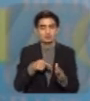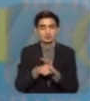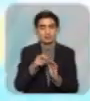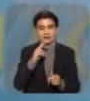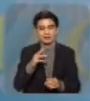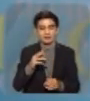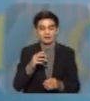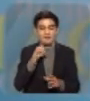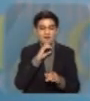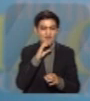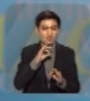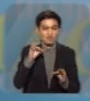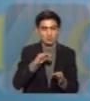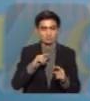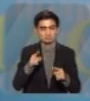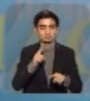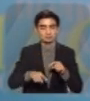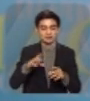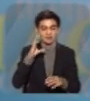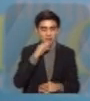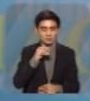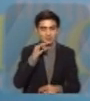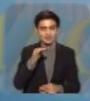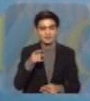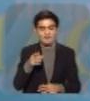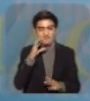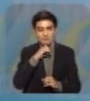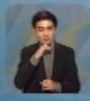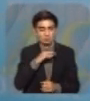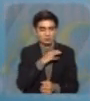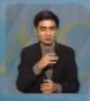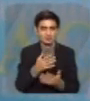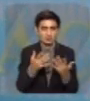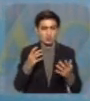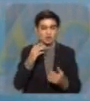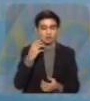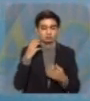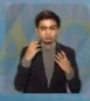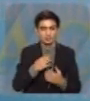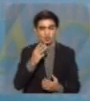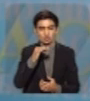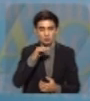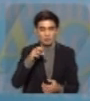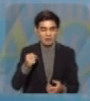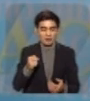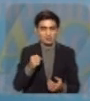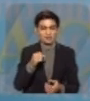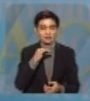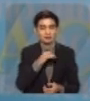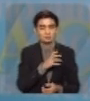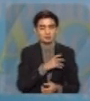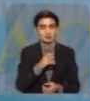квартирных краж. Совершена кража, где были похищены несколько норковых шуб. С помощью